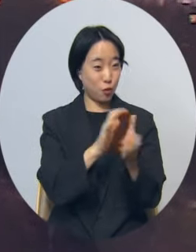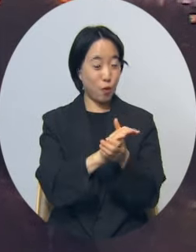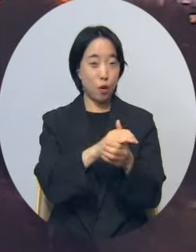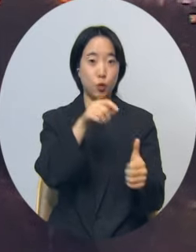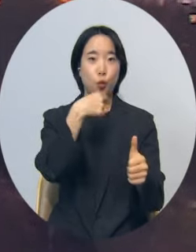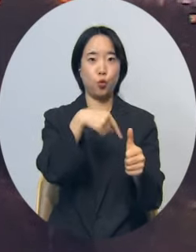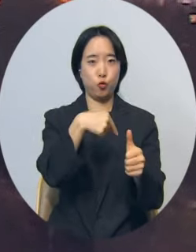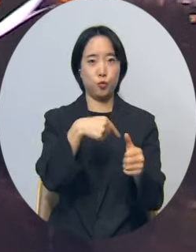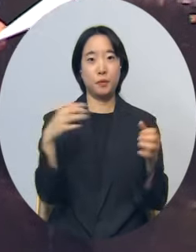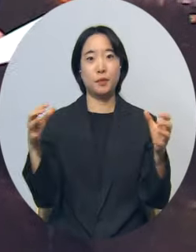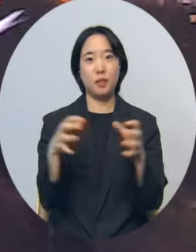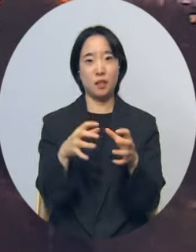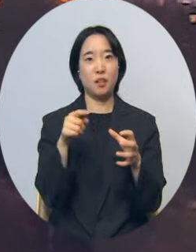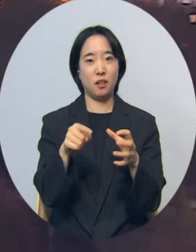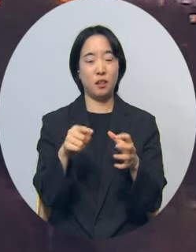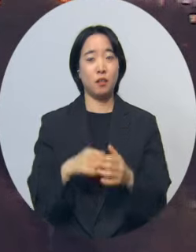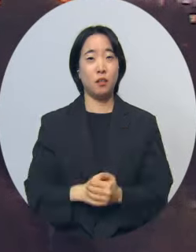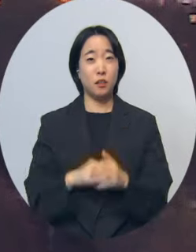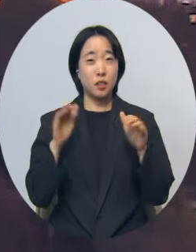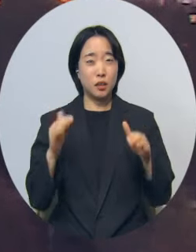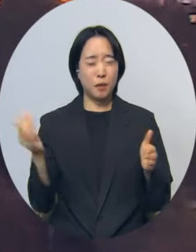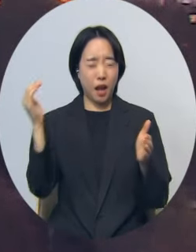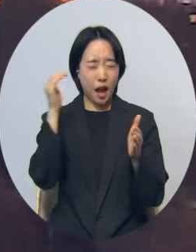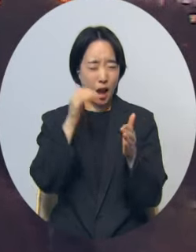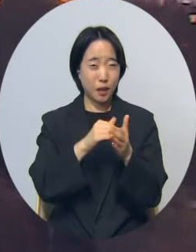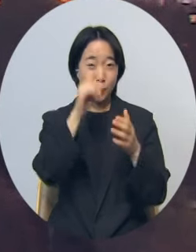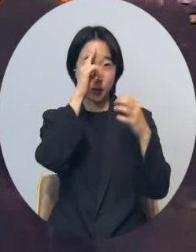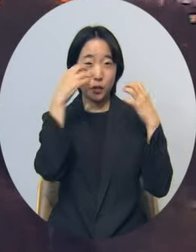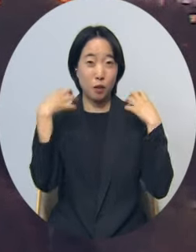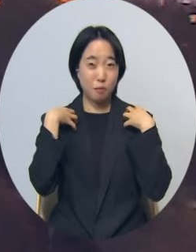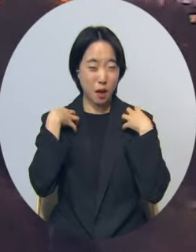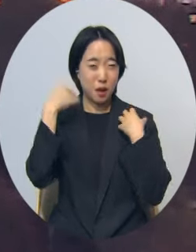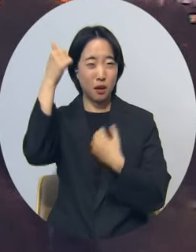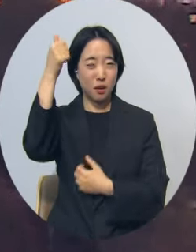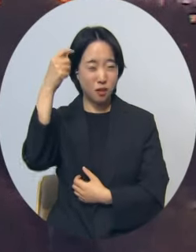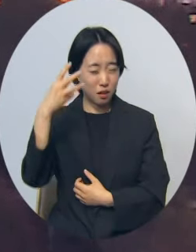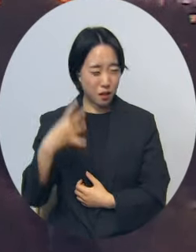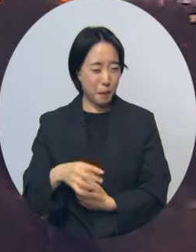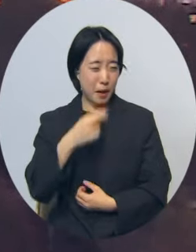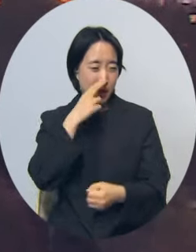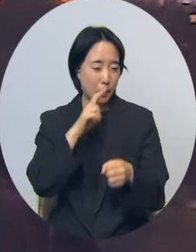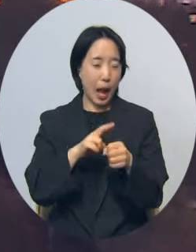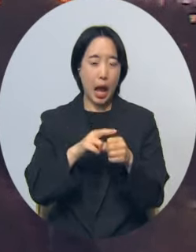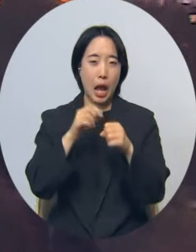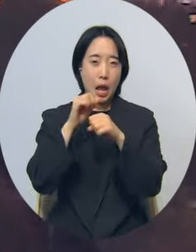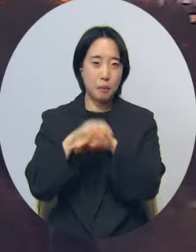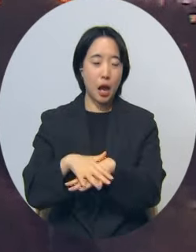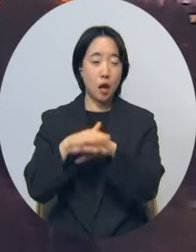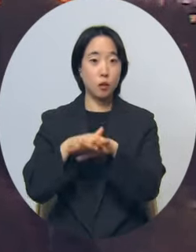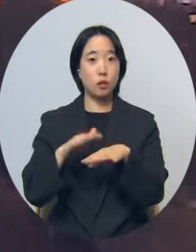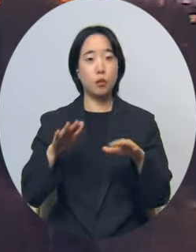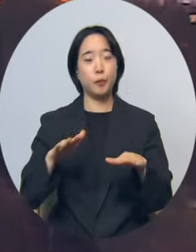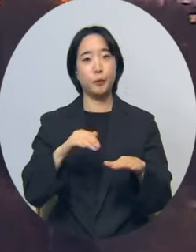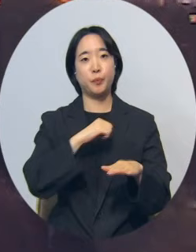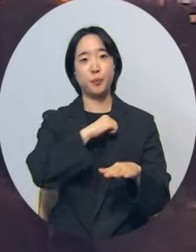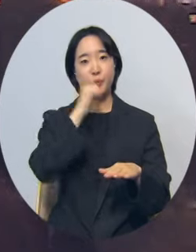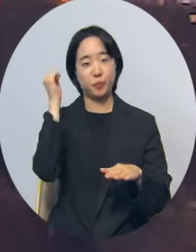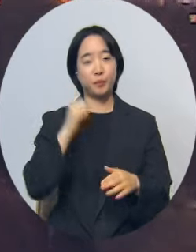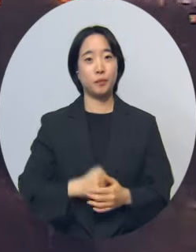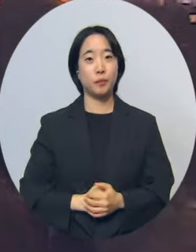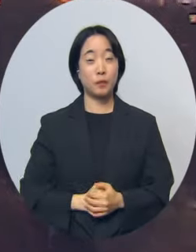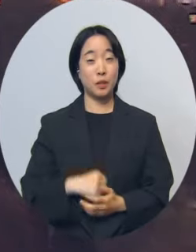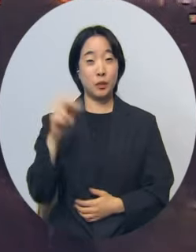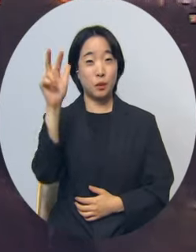유보통합은 역대 많은 정부가 시도하다가 번번이 무산되곤 했는데, 드디어 전국 150여 곳에서